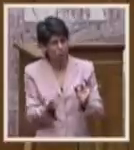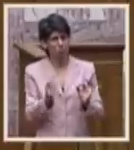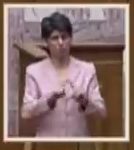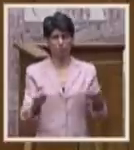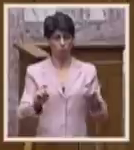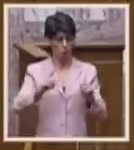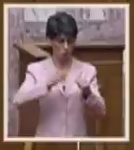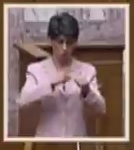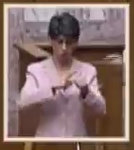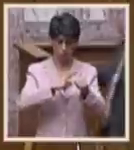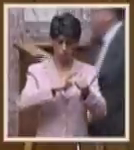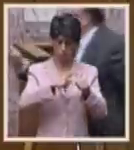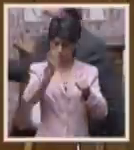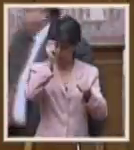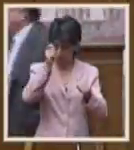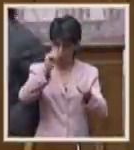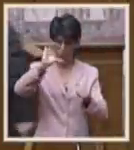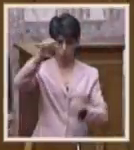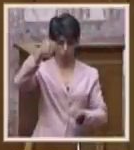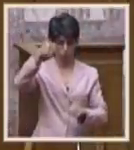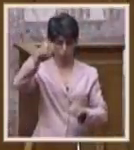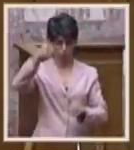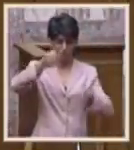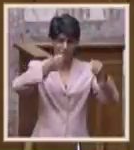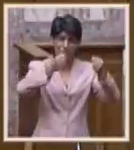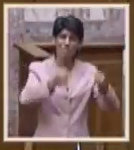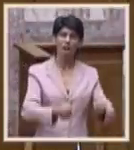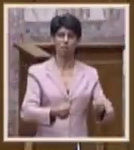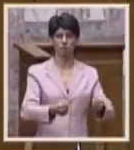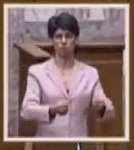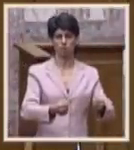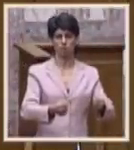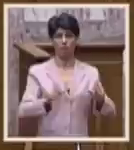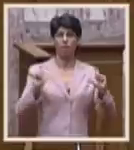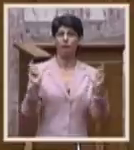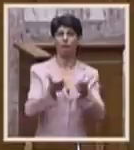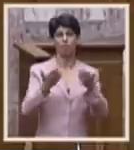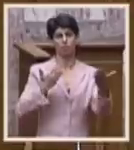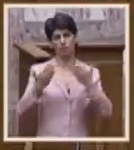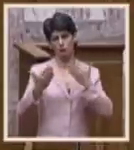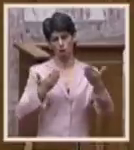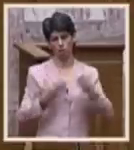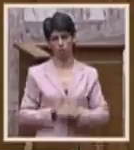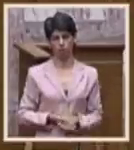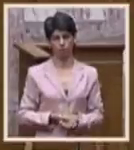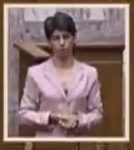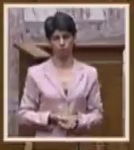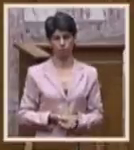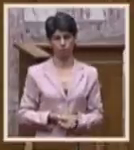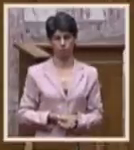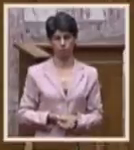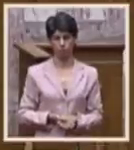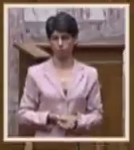Πρώτη παραδοχή, αν θέλετε, πρώτος πυλώνας για την εθνική συνεννόηση. Το